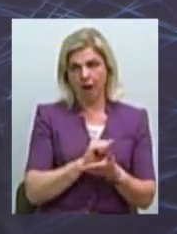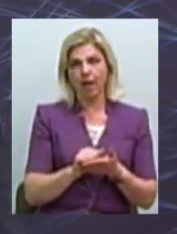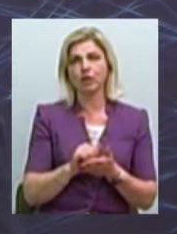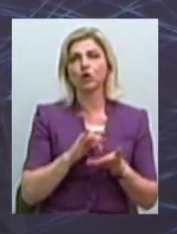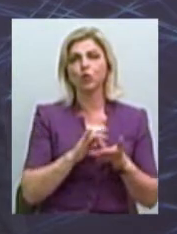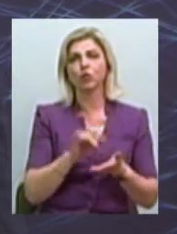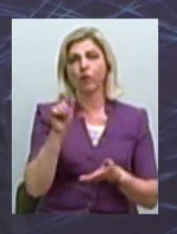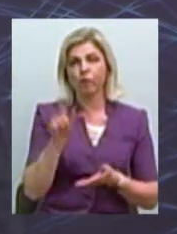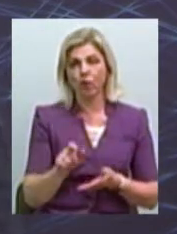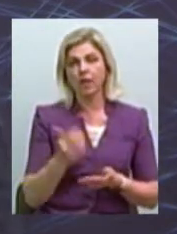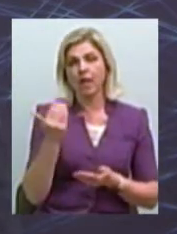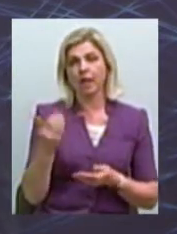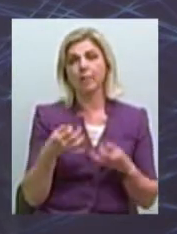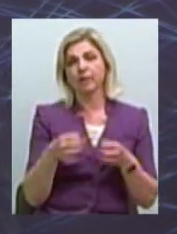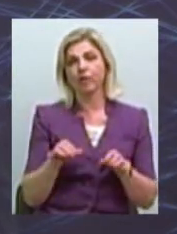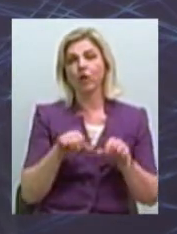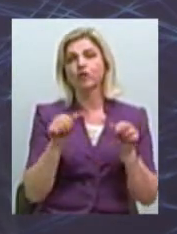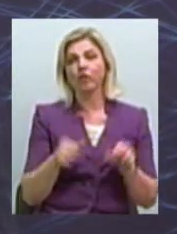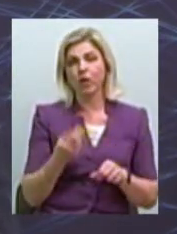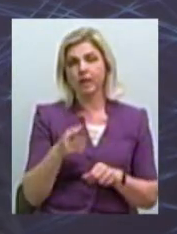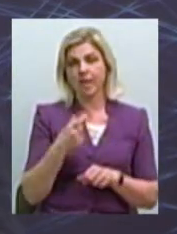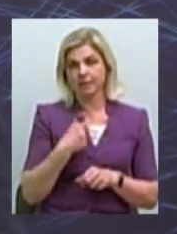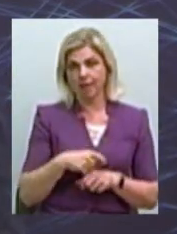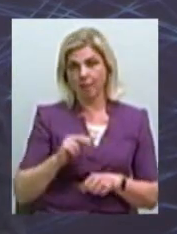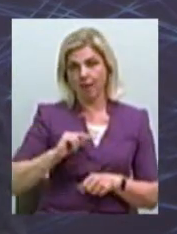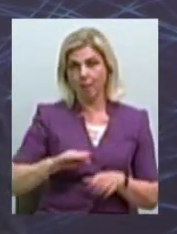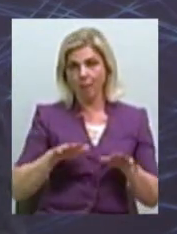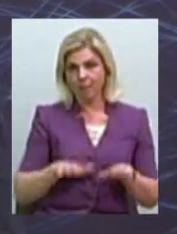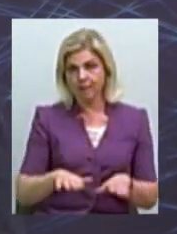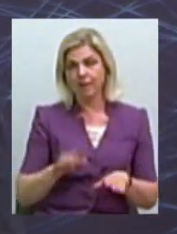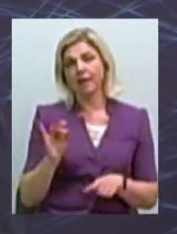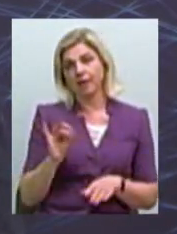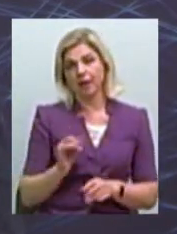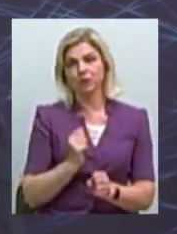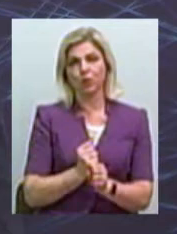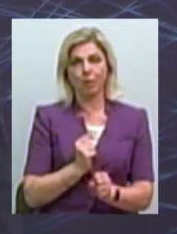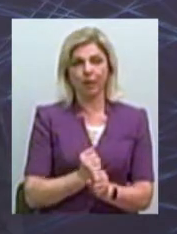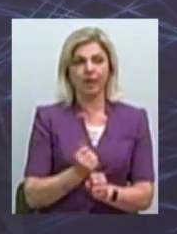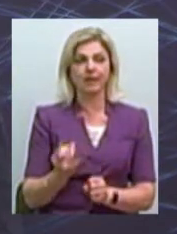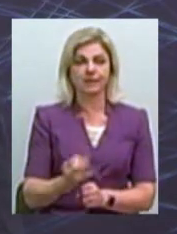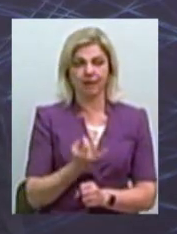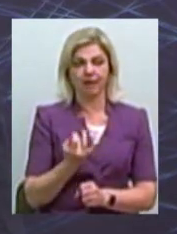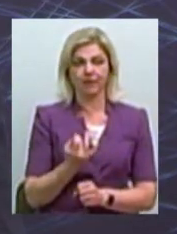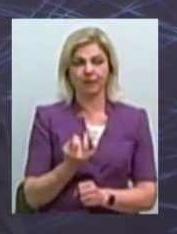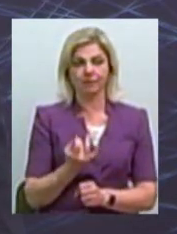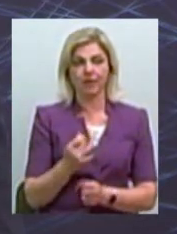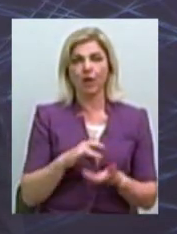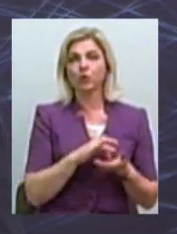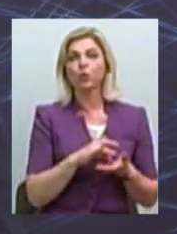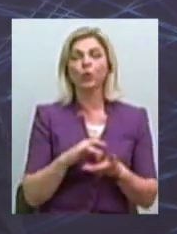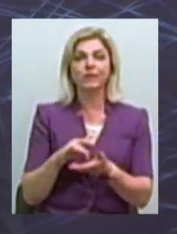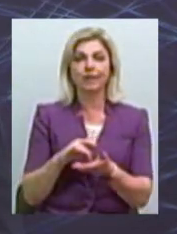їм дозволить і сформувати для себе робоче місце, і зробити цікаві